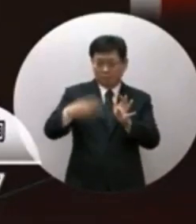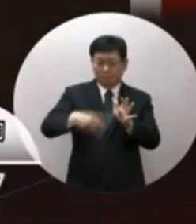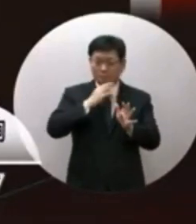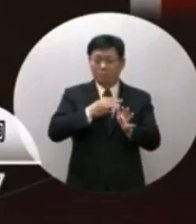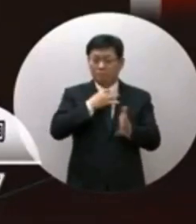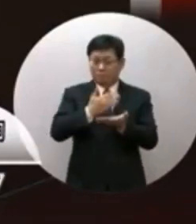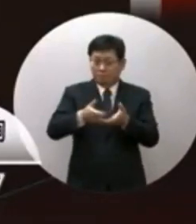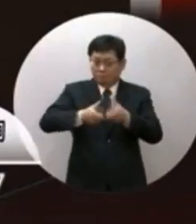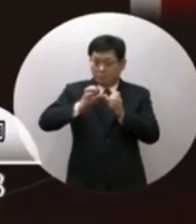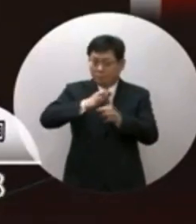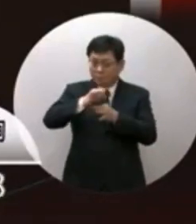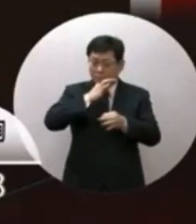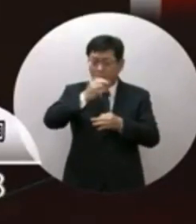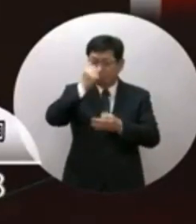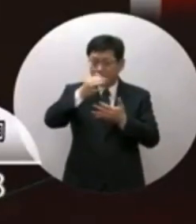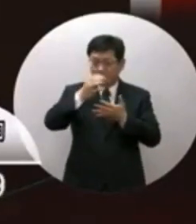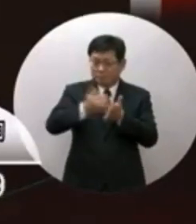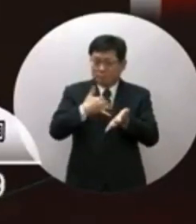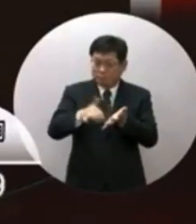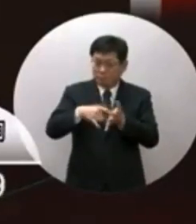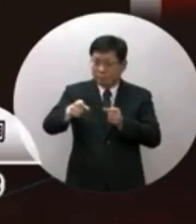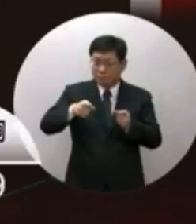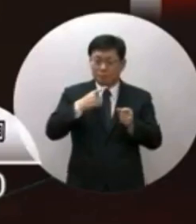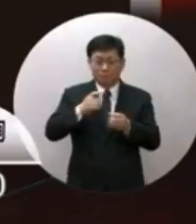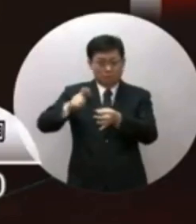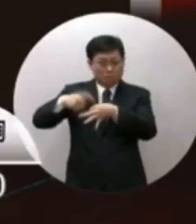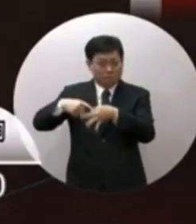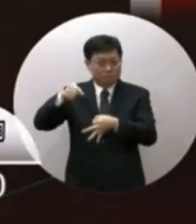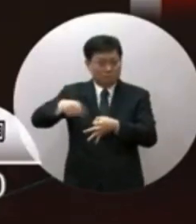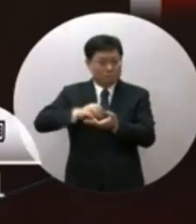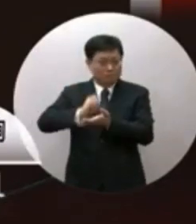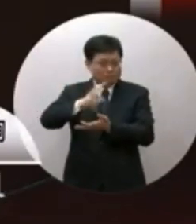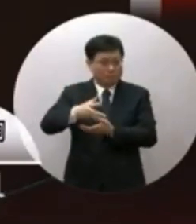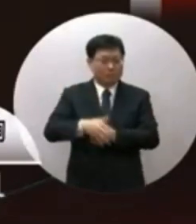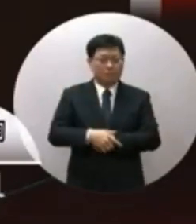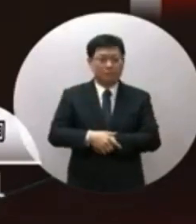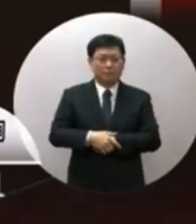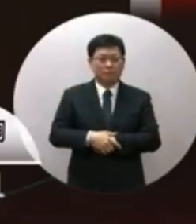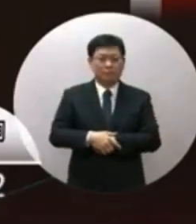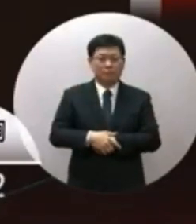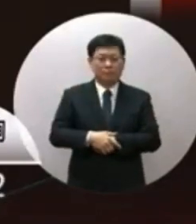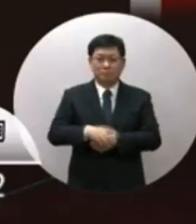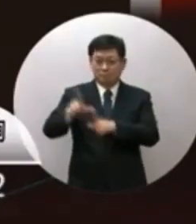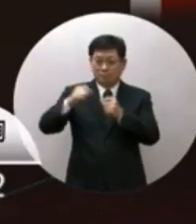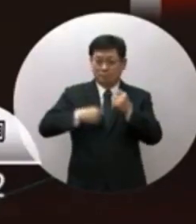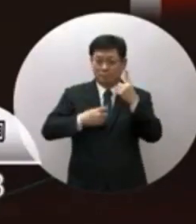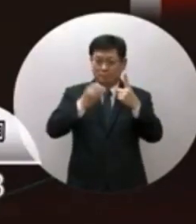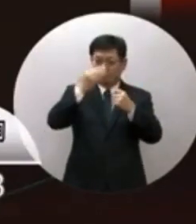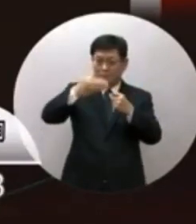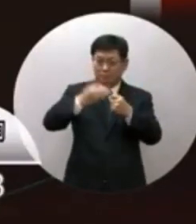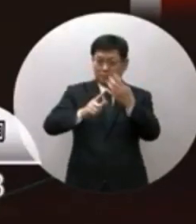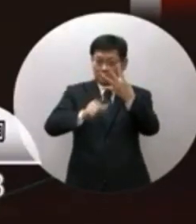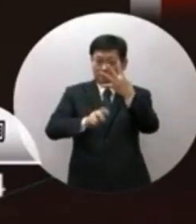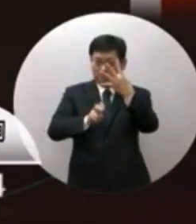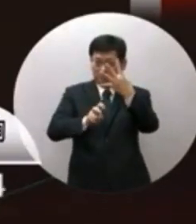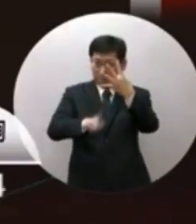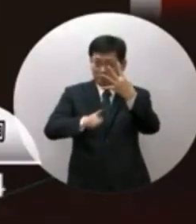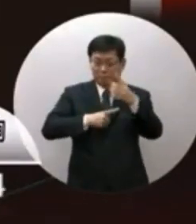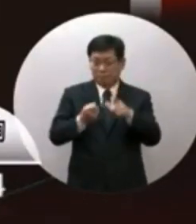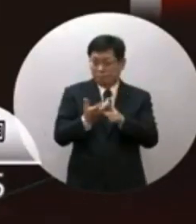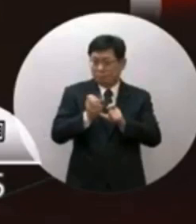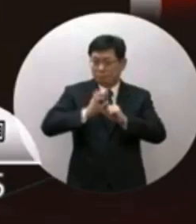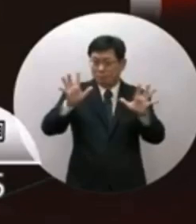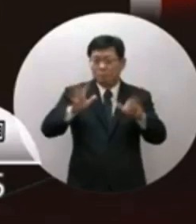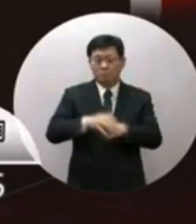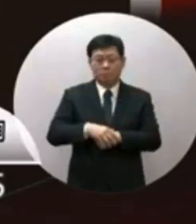预算追加预算案有关收入编列情形报告如下：依据109年4月21日公布